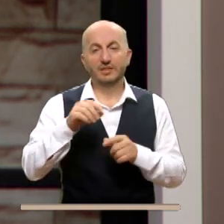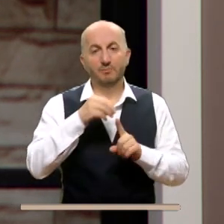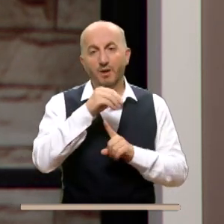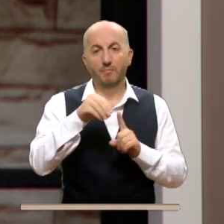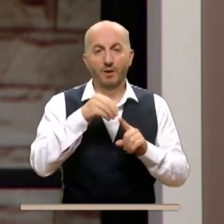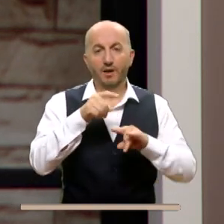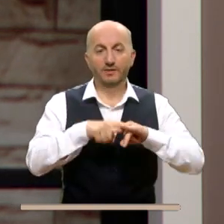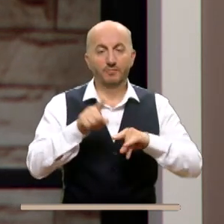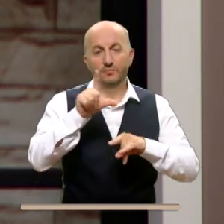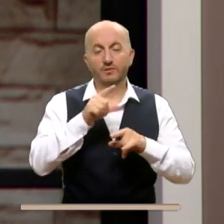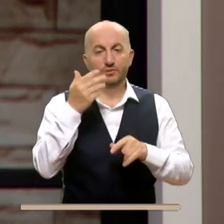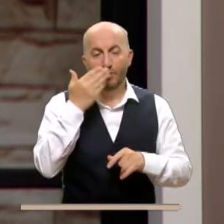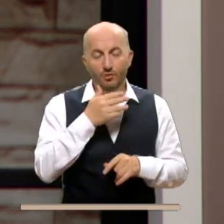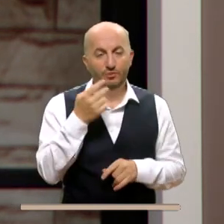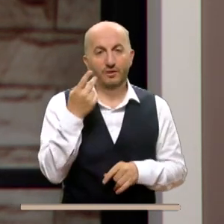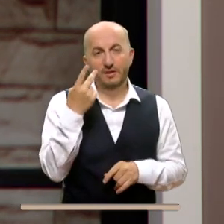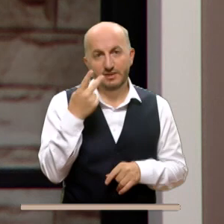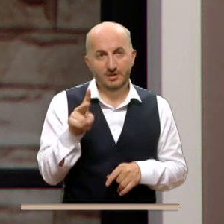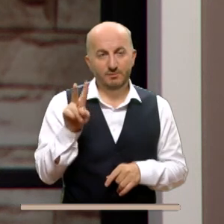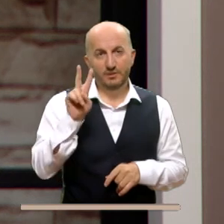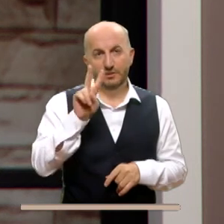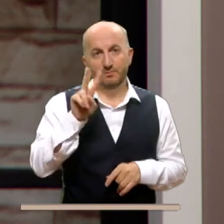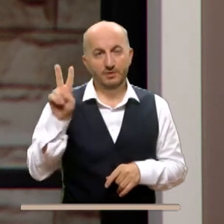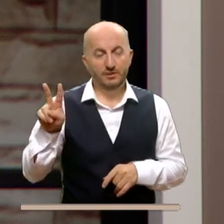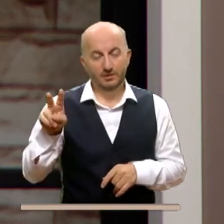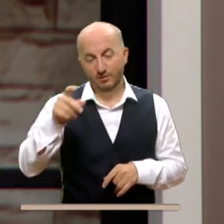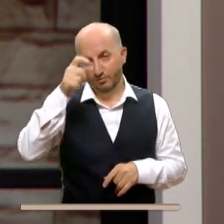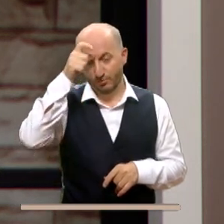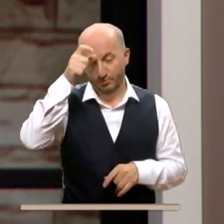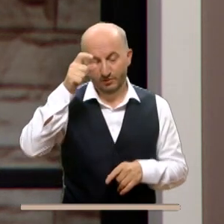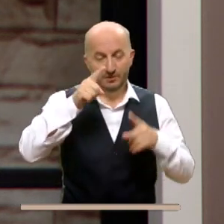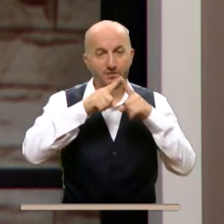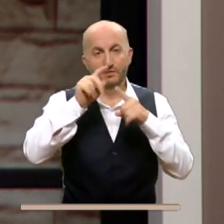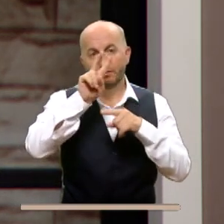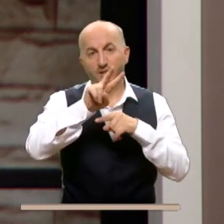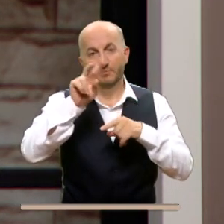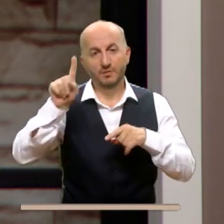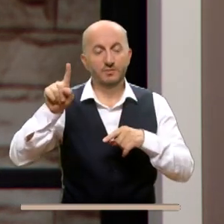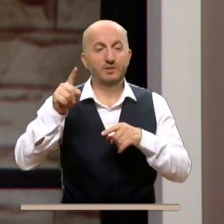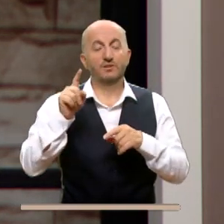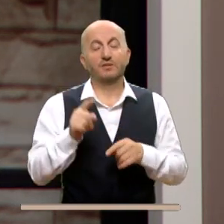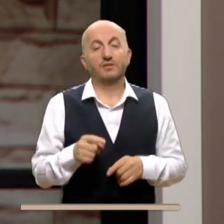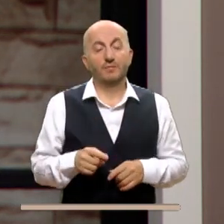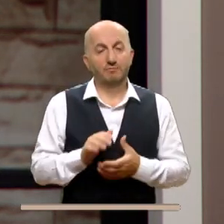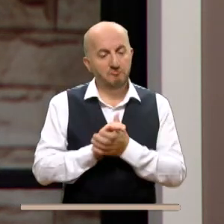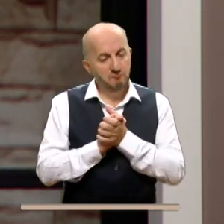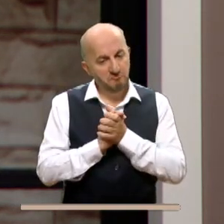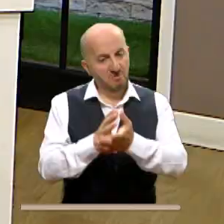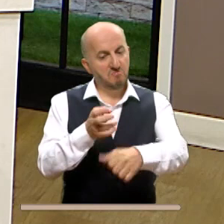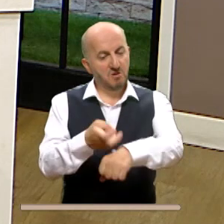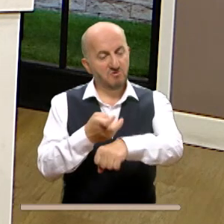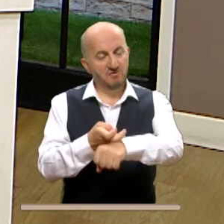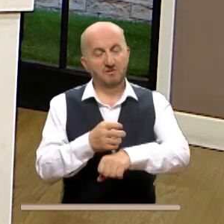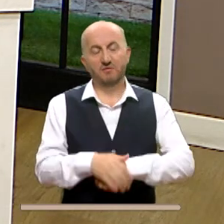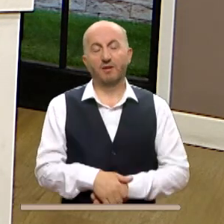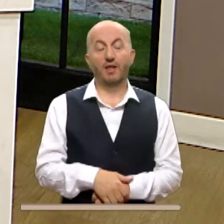okudum. 2022 YKS Türkiye sayısal 21.siyim. Seni tebrik ediyoruz bu başarından dolayı öncelikle. Peki Yunus